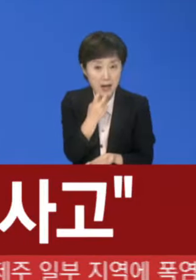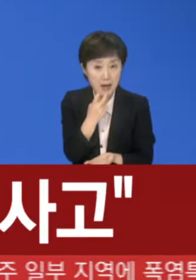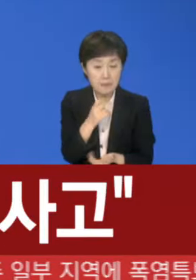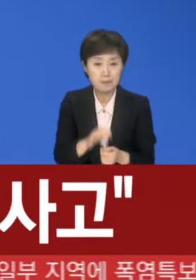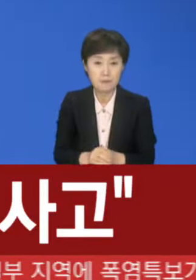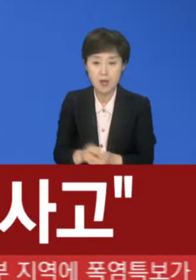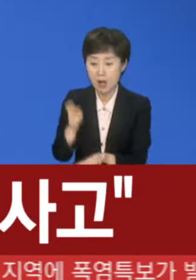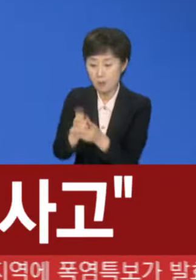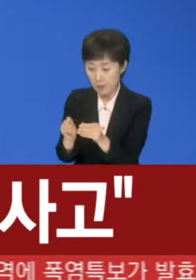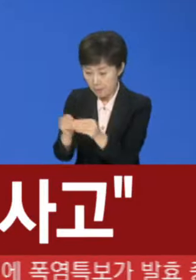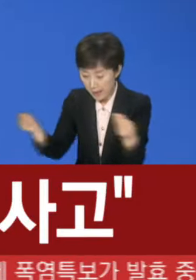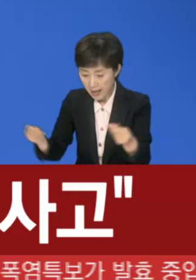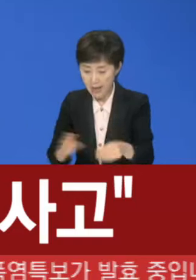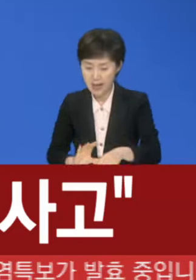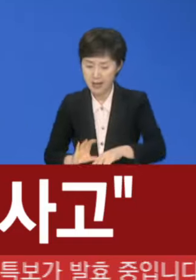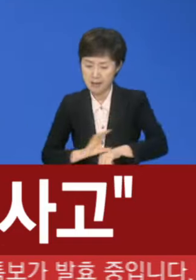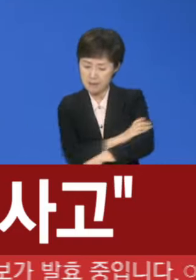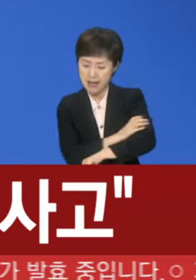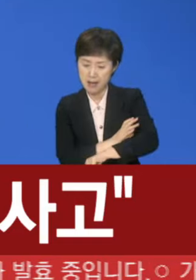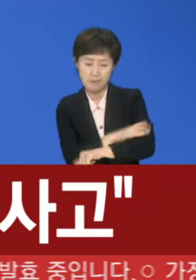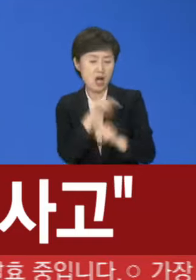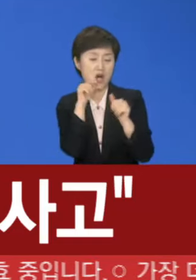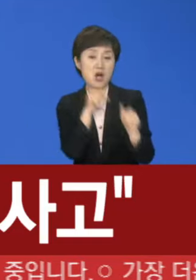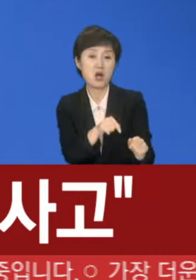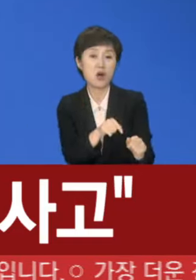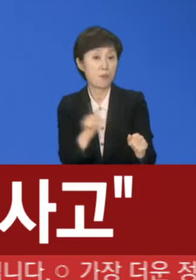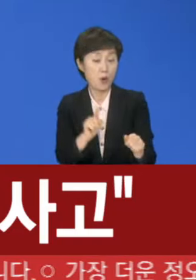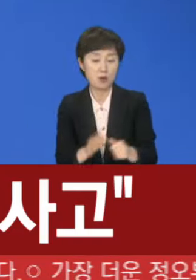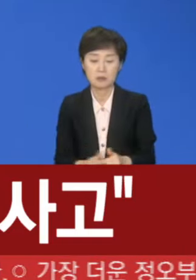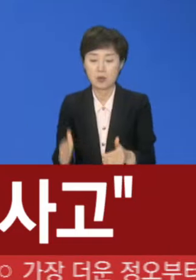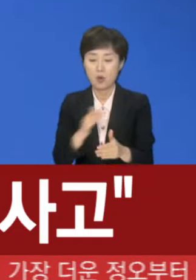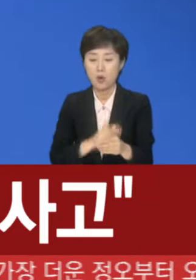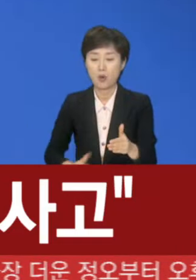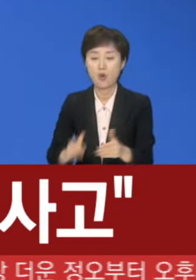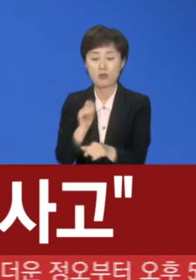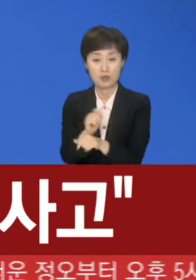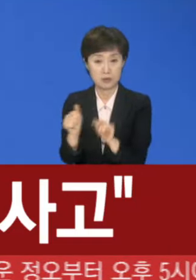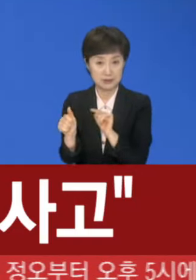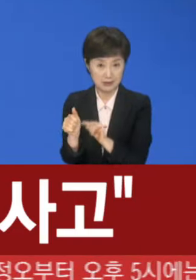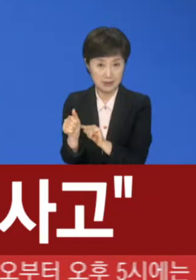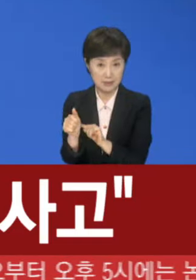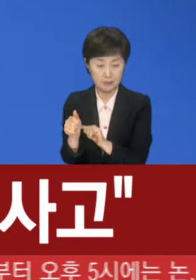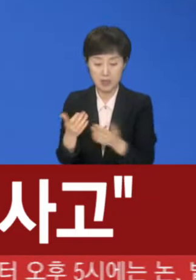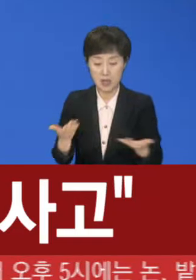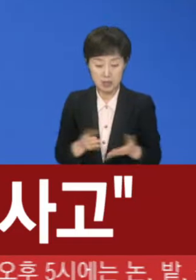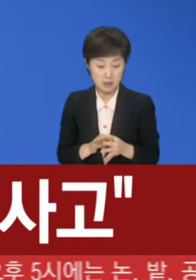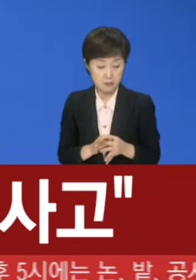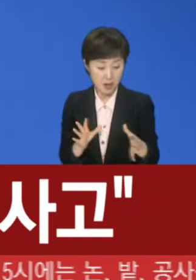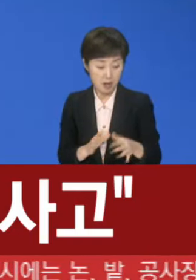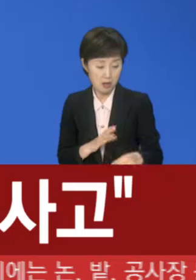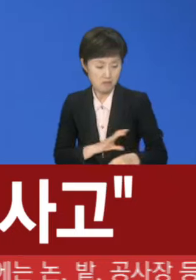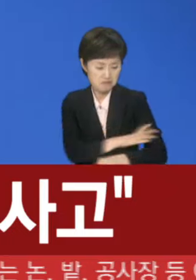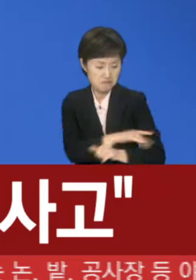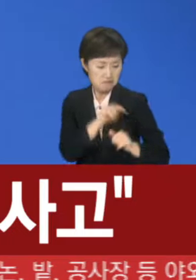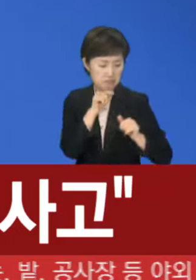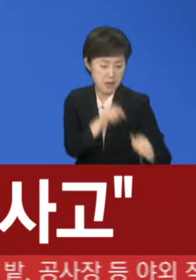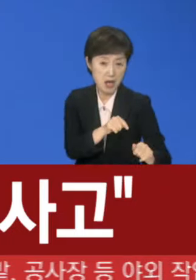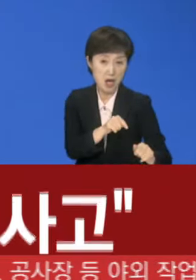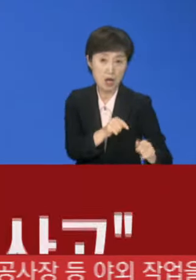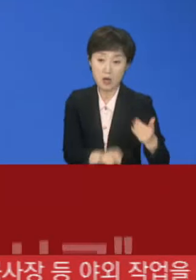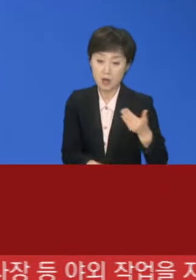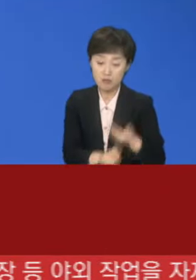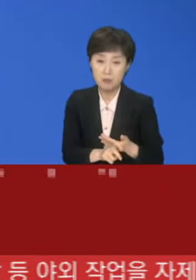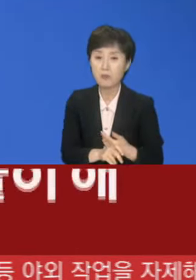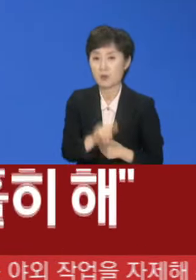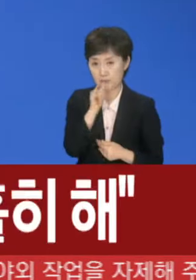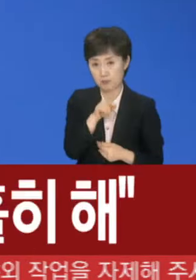형법상 직권남용죄는 공무원이 일반적 직무권한에 속하는 사항에 관하여 직권행사에 갑탁하여 실질적 구체적으로 위법부당한 행위를